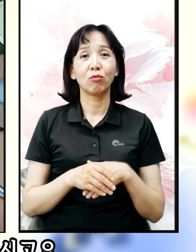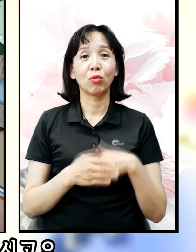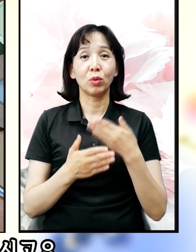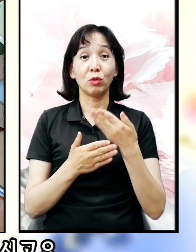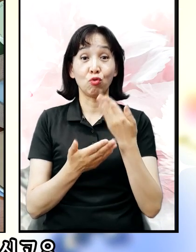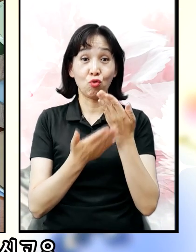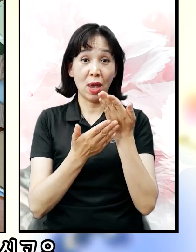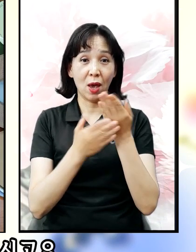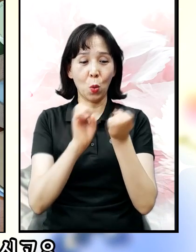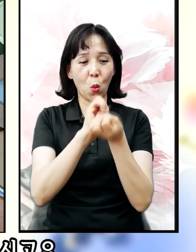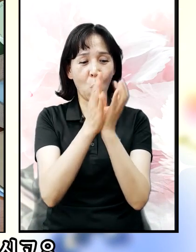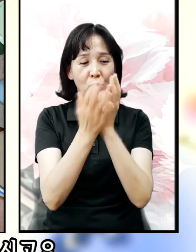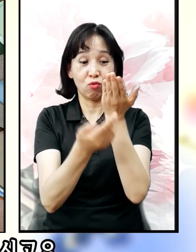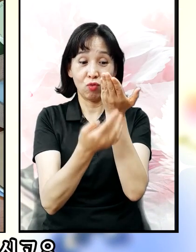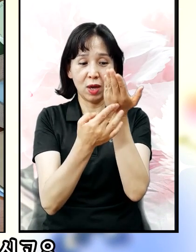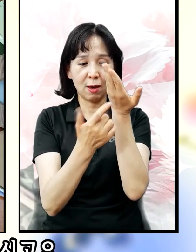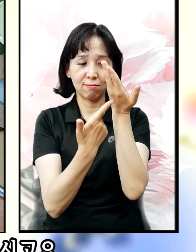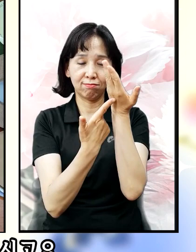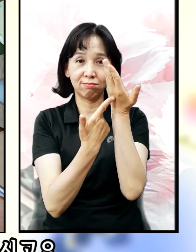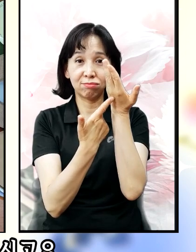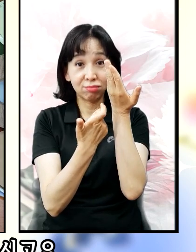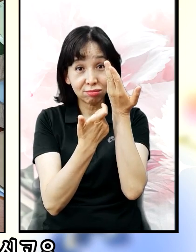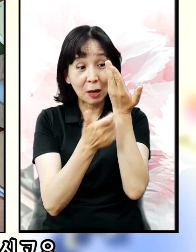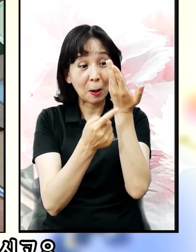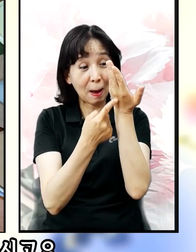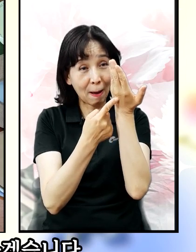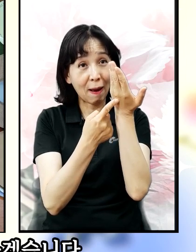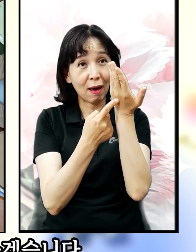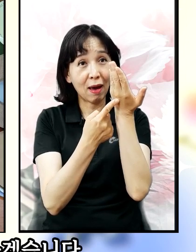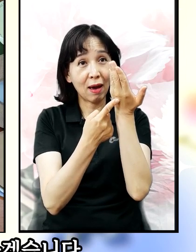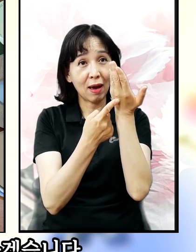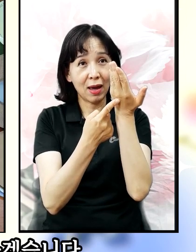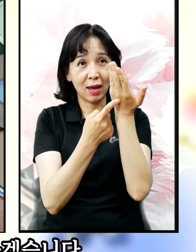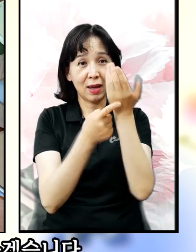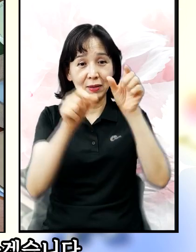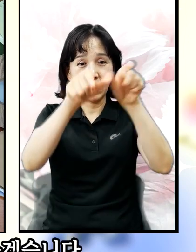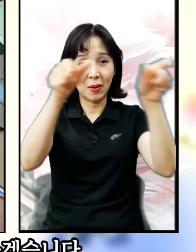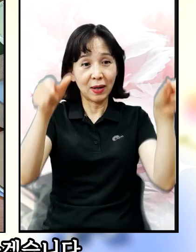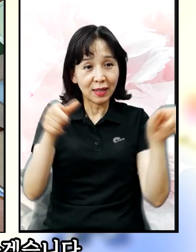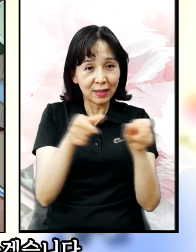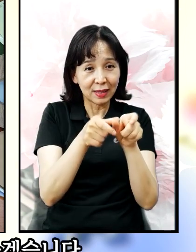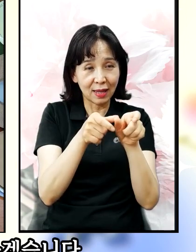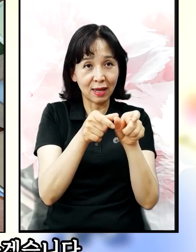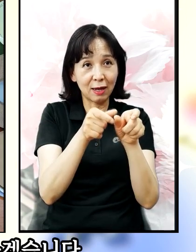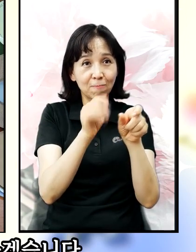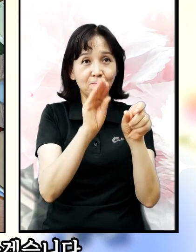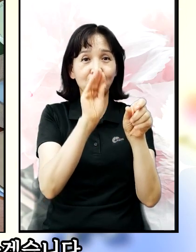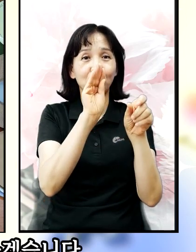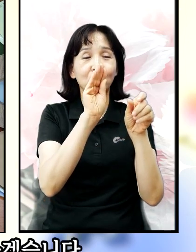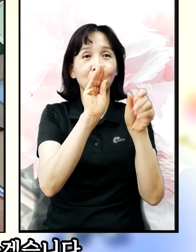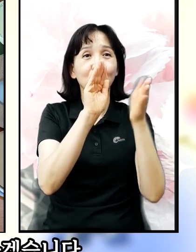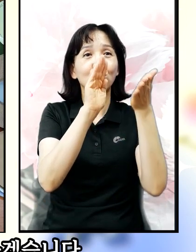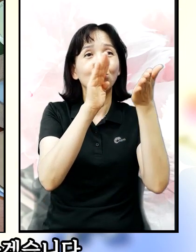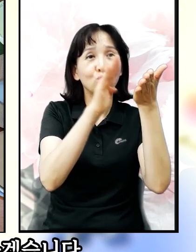뒤쪽에다가 글루건을 싸 주시고요. 자, 중심에